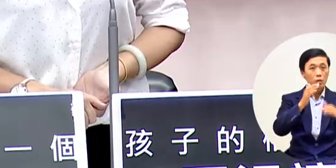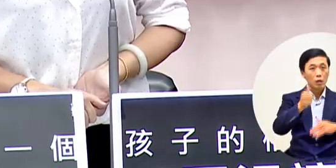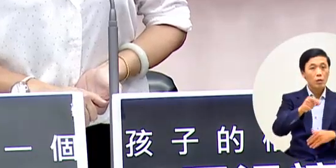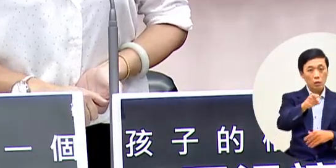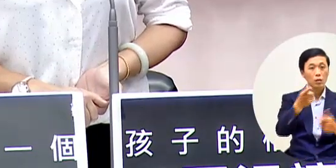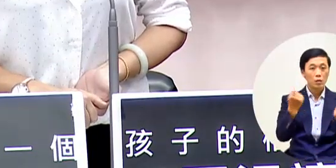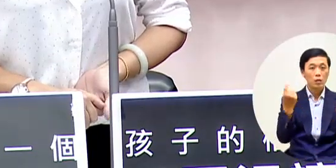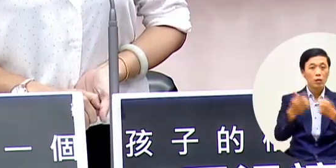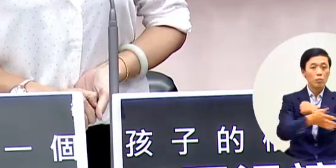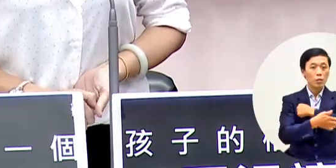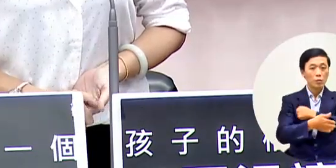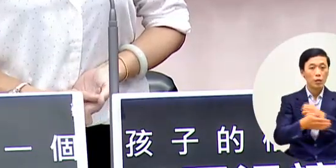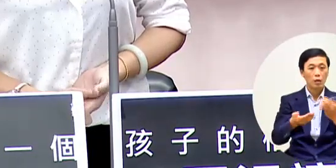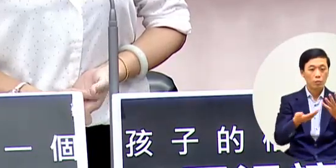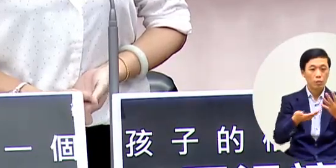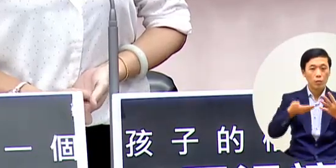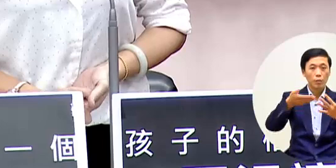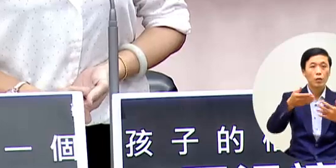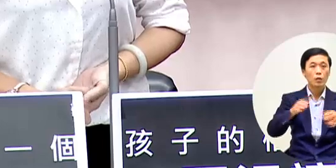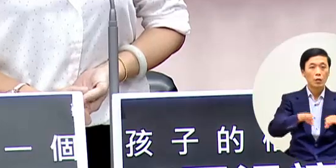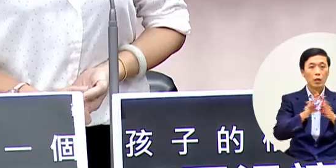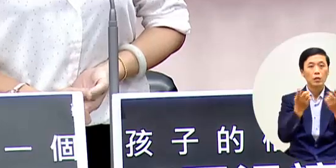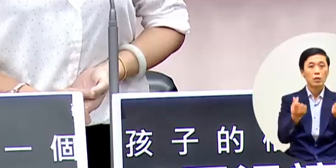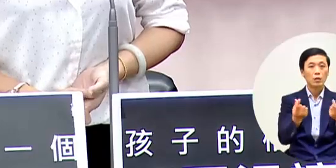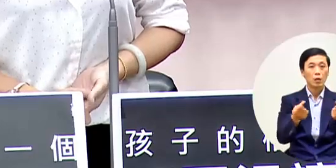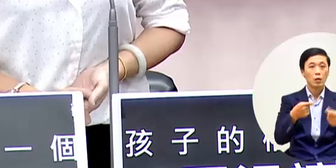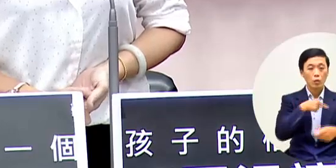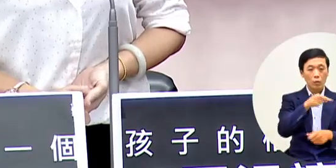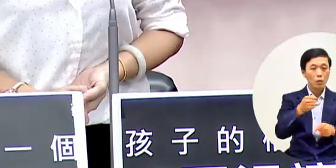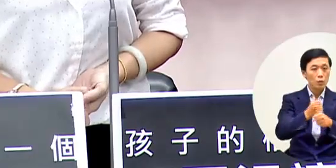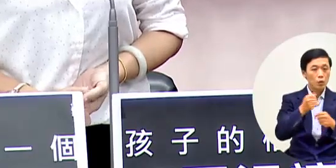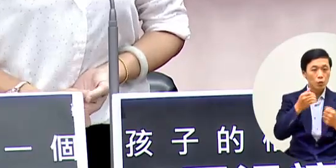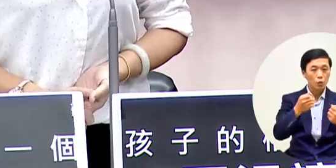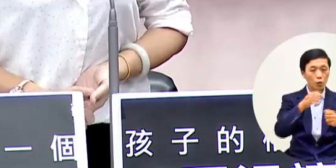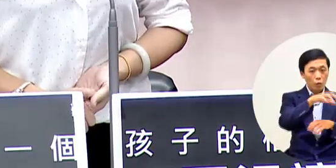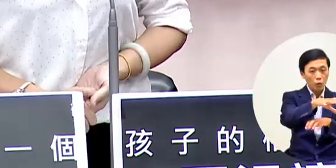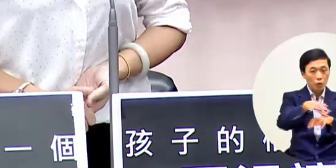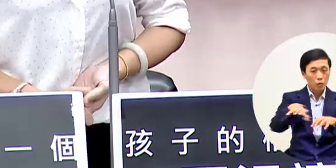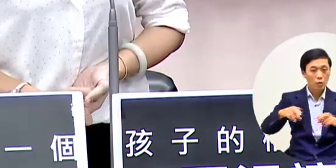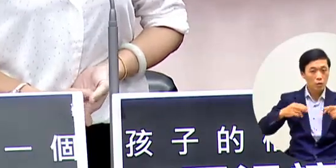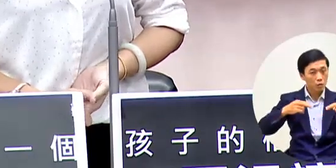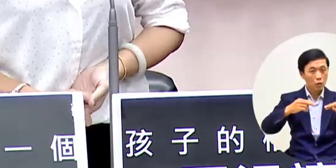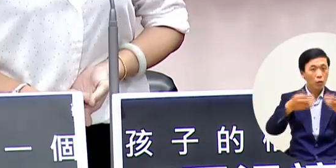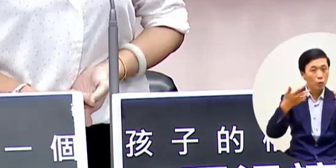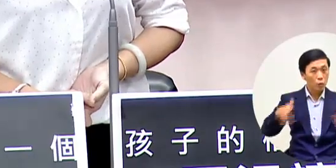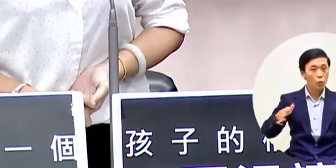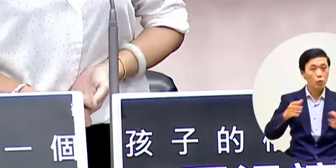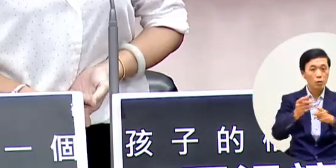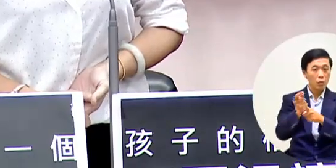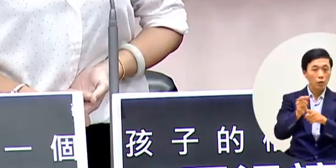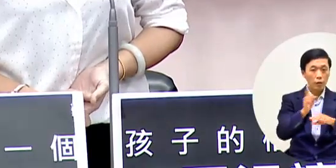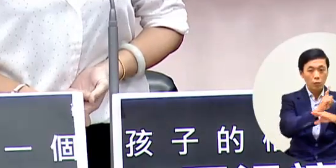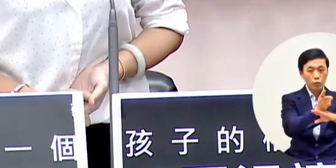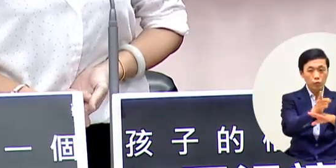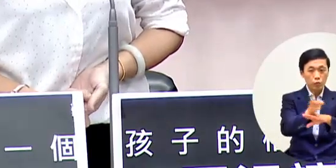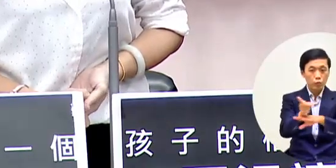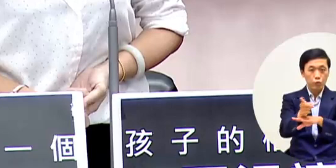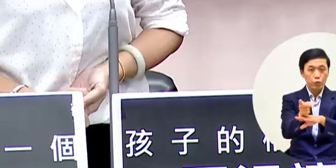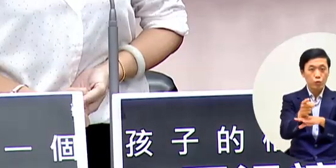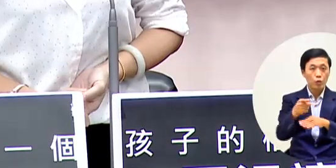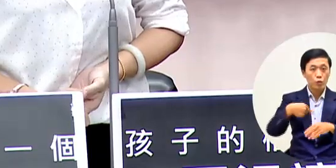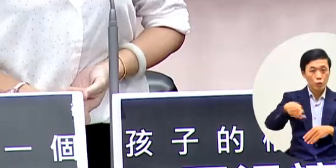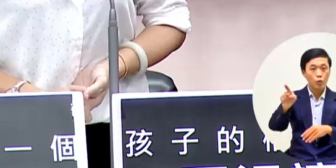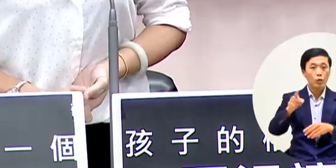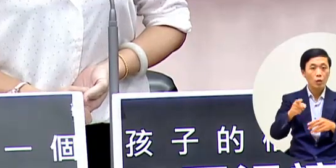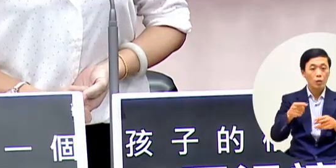来的、哦、我想我们的作业环境有很多需要改善，包含我们的消防车出勤的时候，所有的人装备